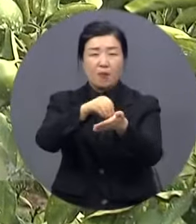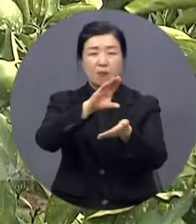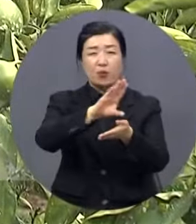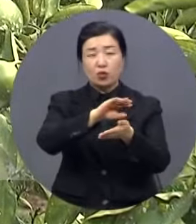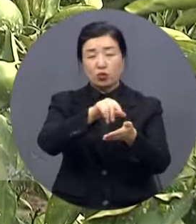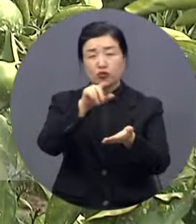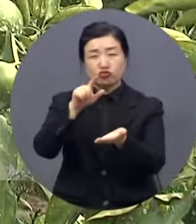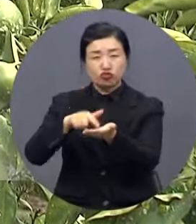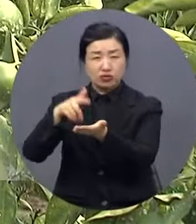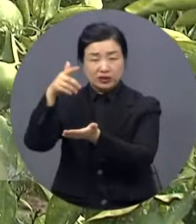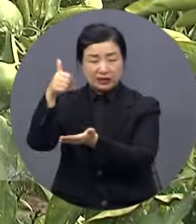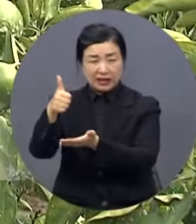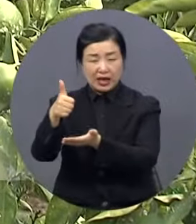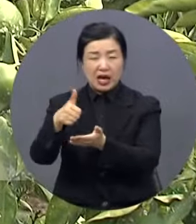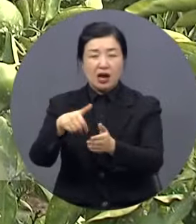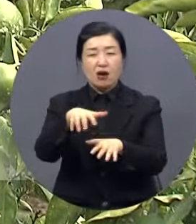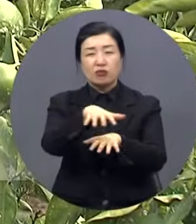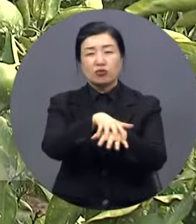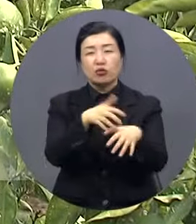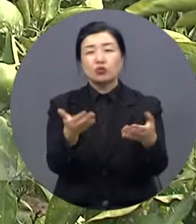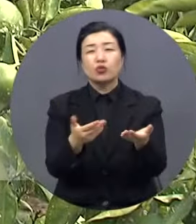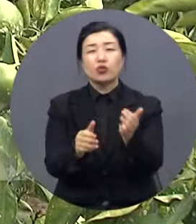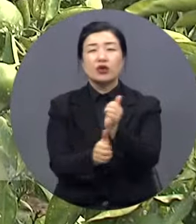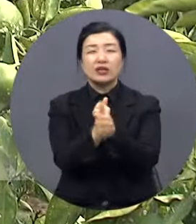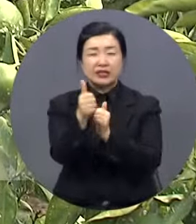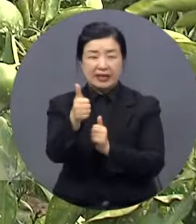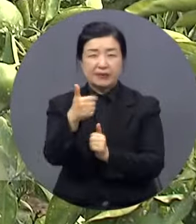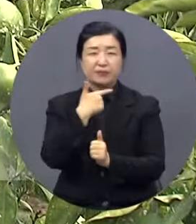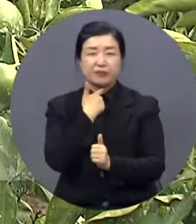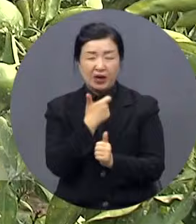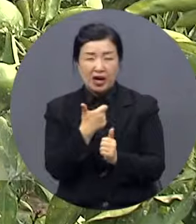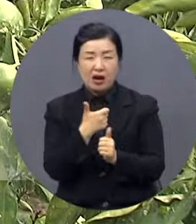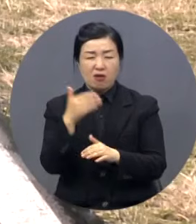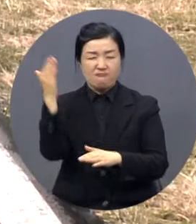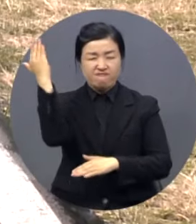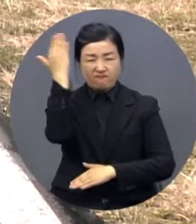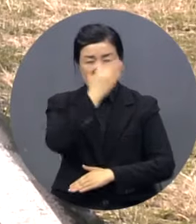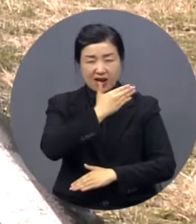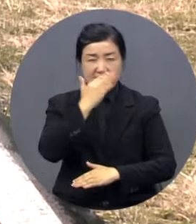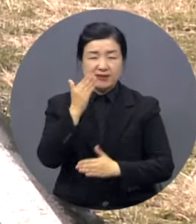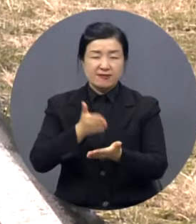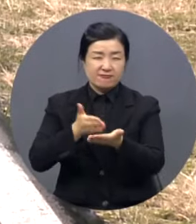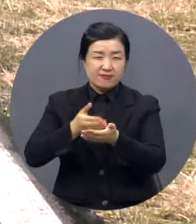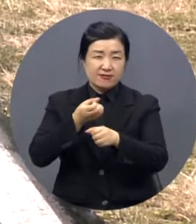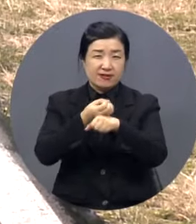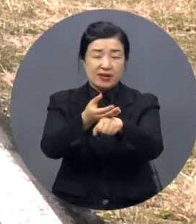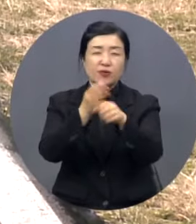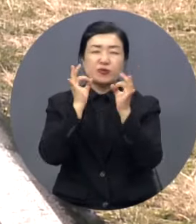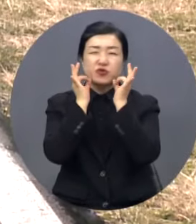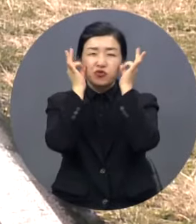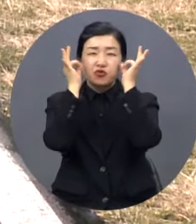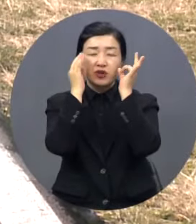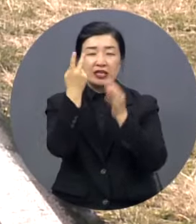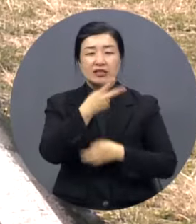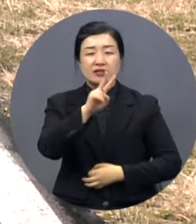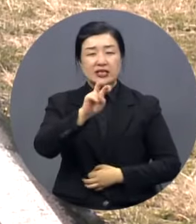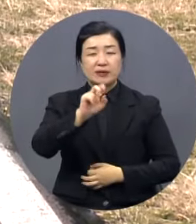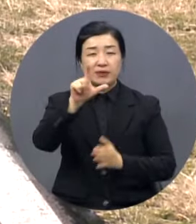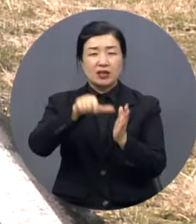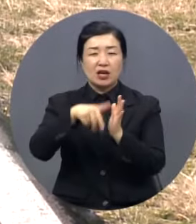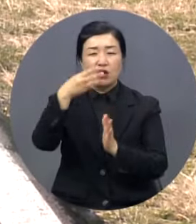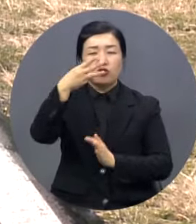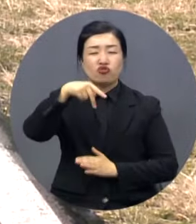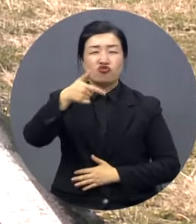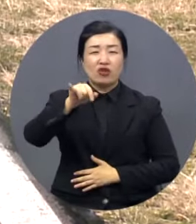보도팀장과 보도국장, 노조위원장 등을 지내면서 공정 보도를 위해 노력해왔고 2021년